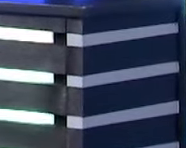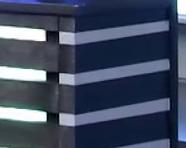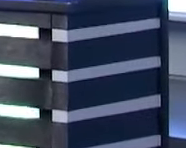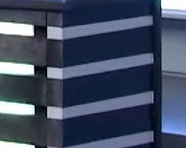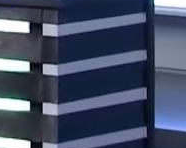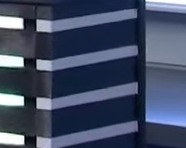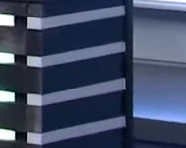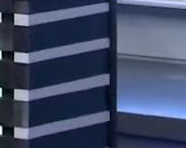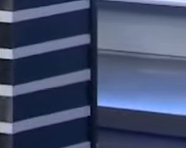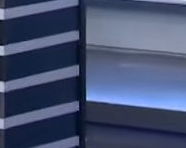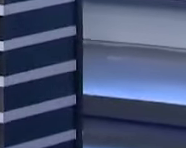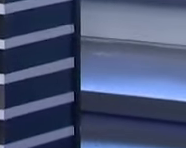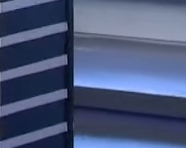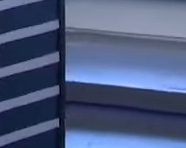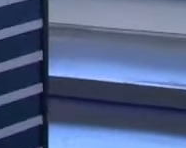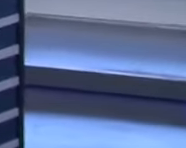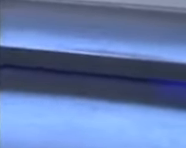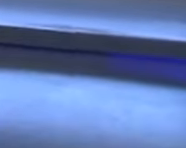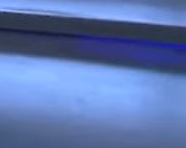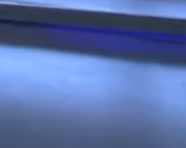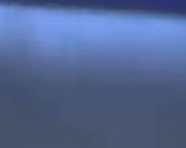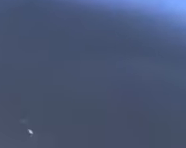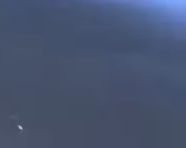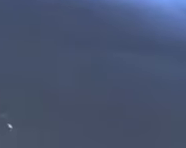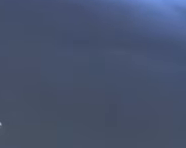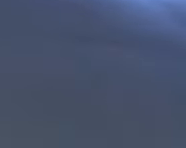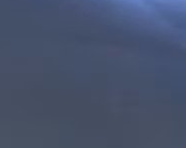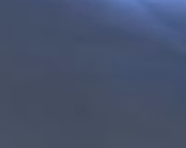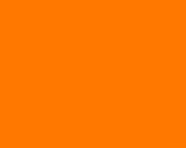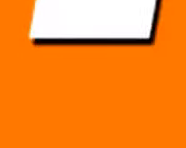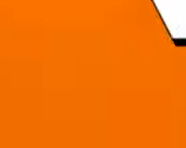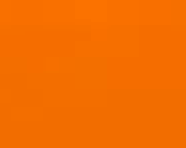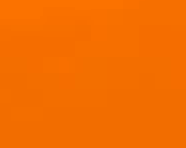Huwag kayong BBTO, magbabalik ang Frontline Pilipinas Weekend.